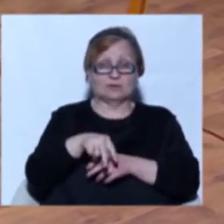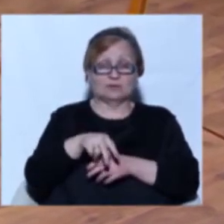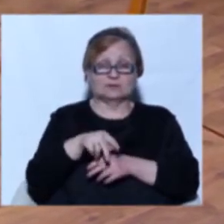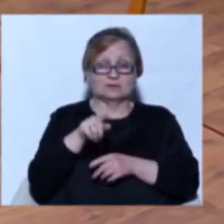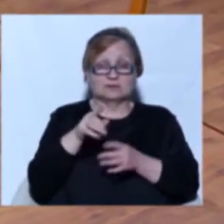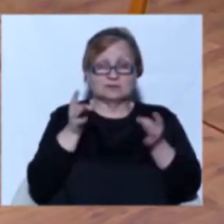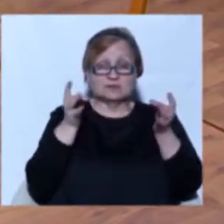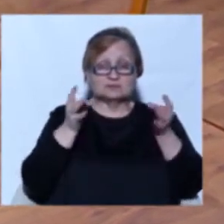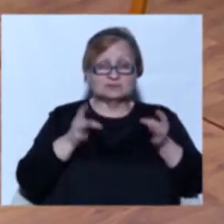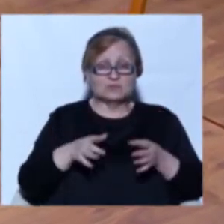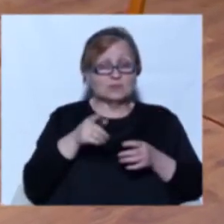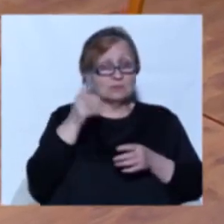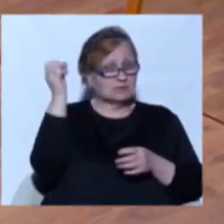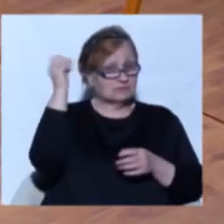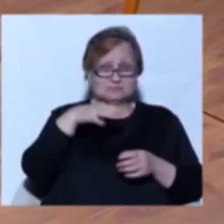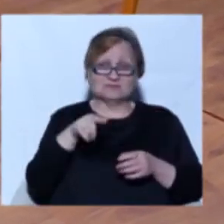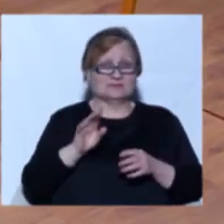ეს ჩვეულებრივი მზე არ არის.